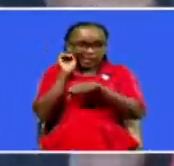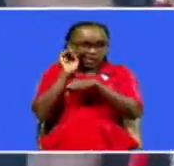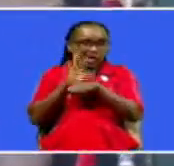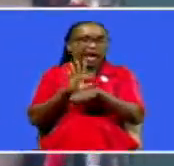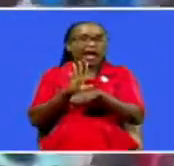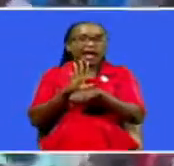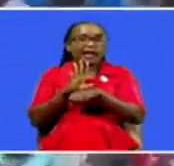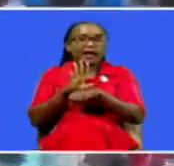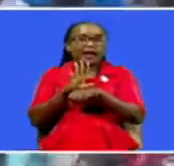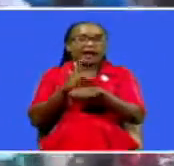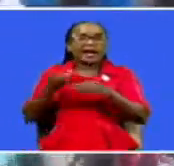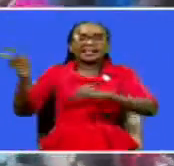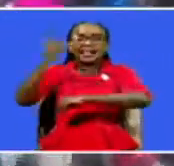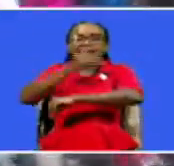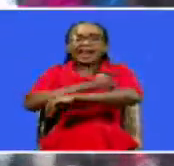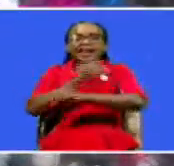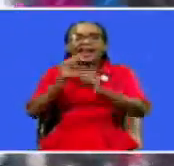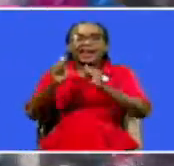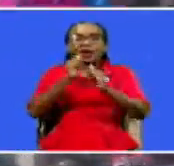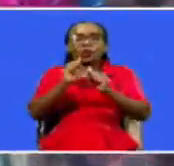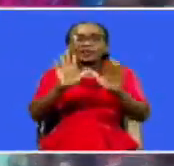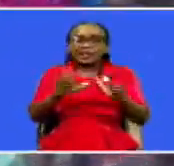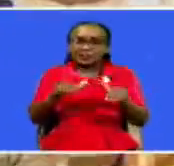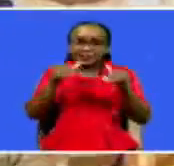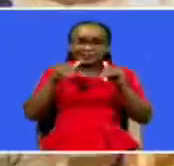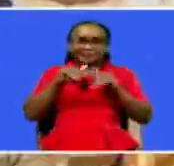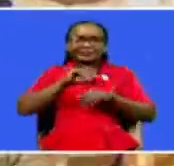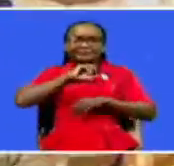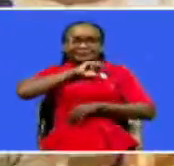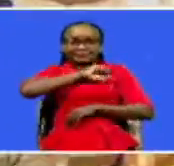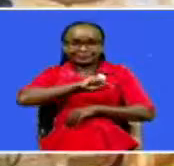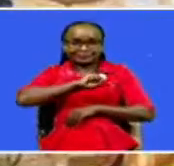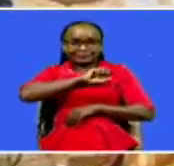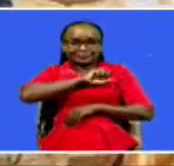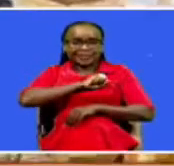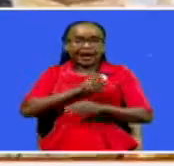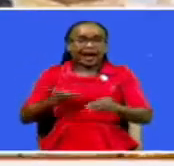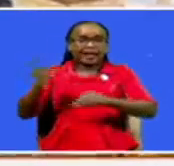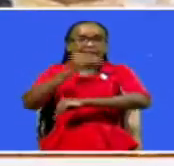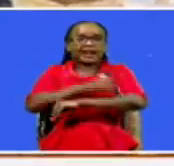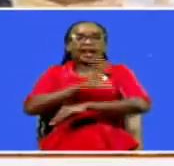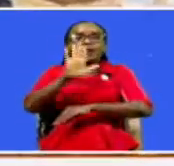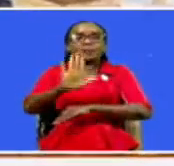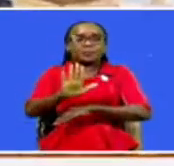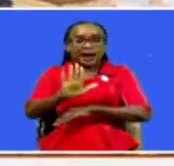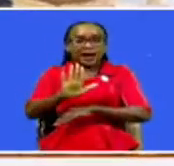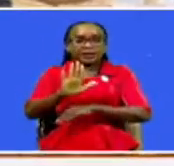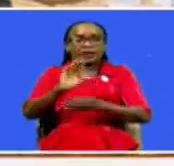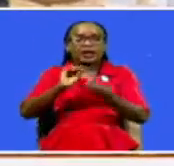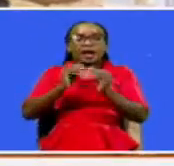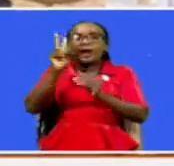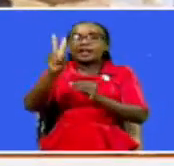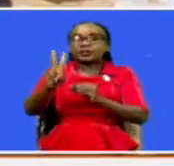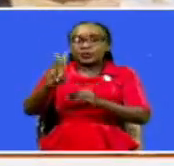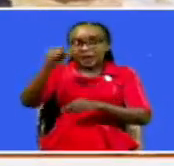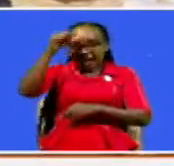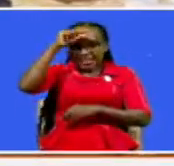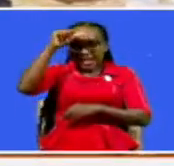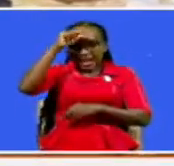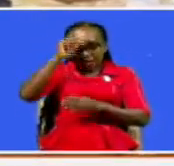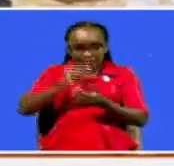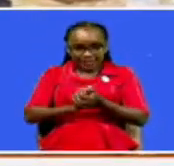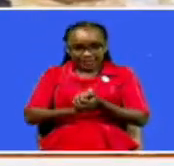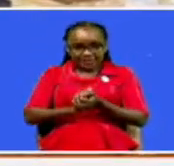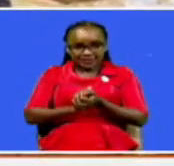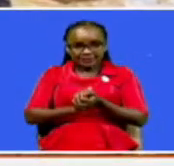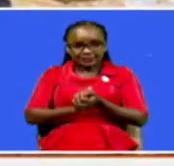zaidi. Ilikuwa ni siku ambayo aliyoisubiri kwa hamu na ghamu, siku yake ya kuwa nambari mbili serikalini rasmi.